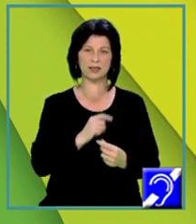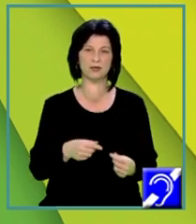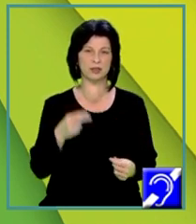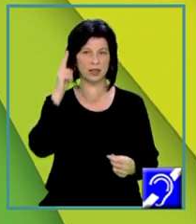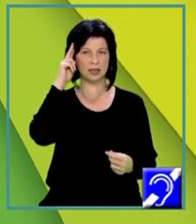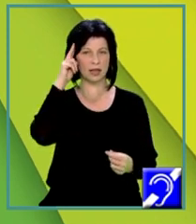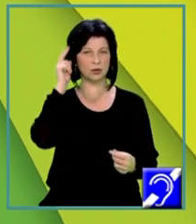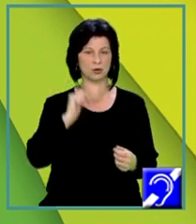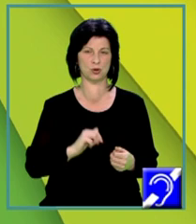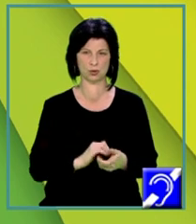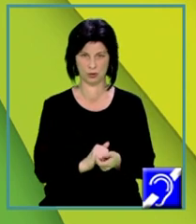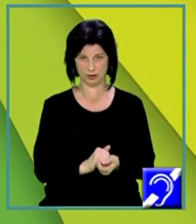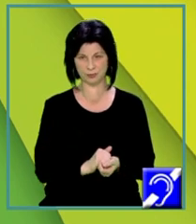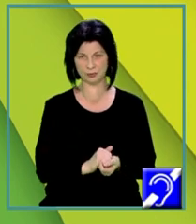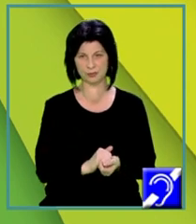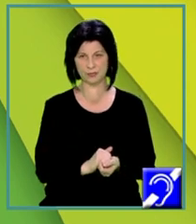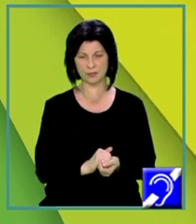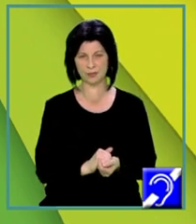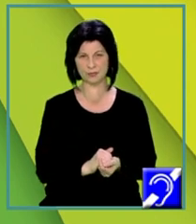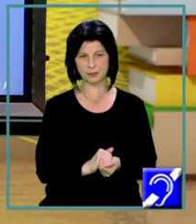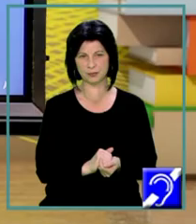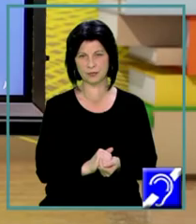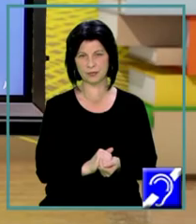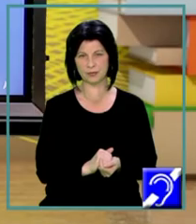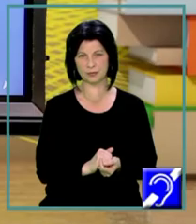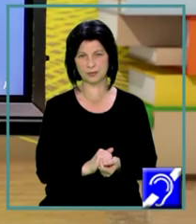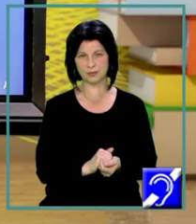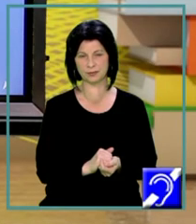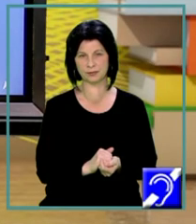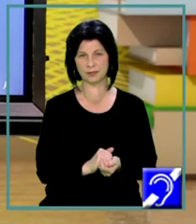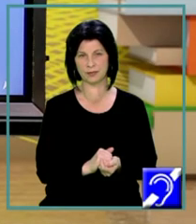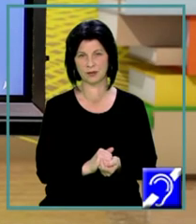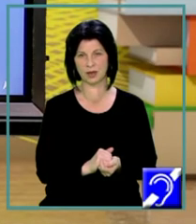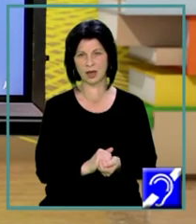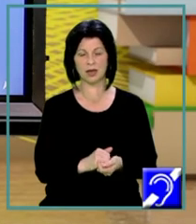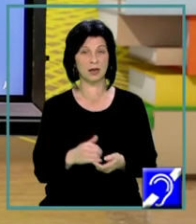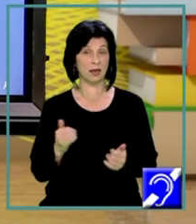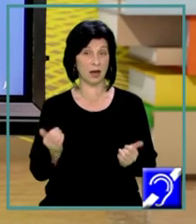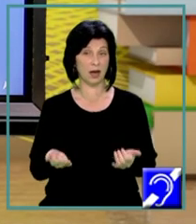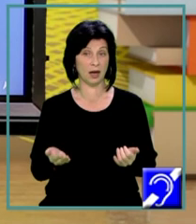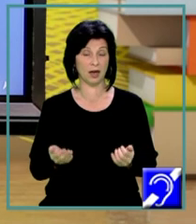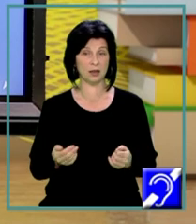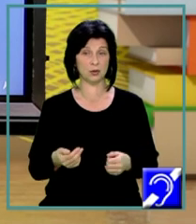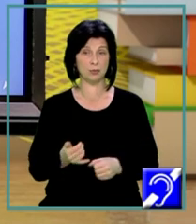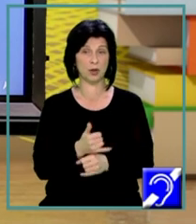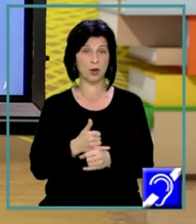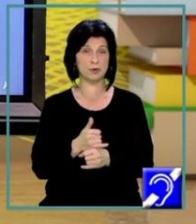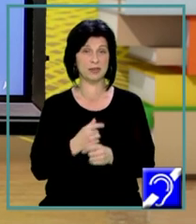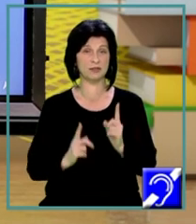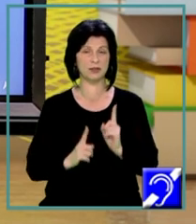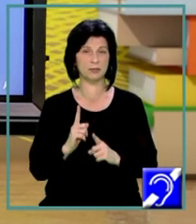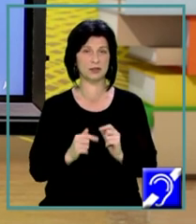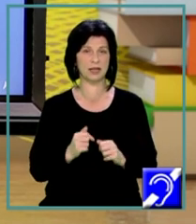lucrurile anterior justificate acum studiem dacă e cu adunarea și mulțimea formează o structură de